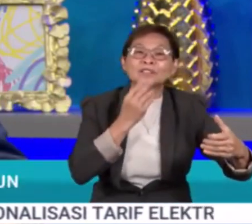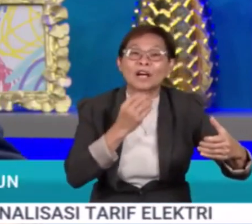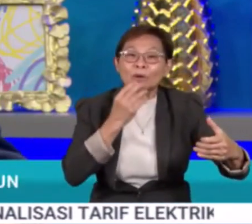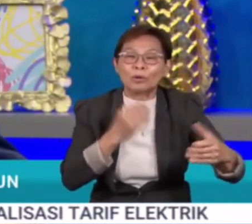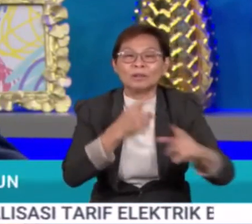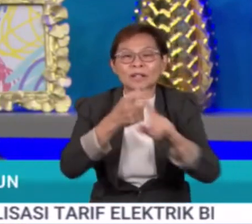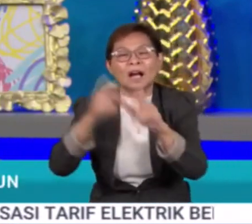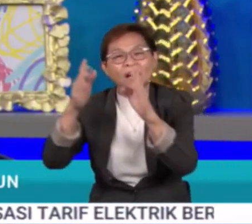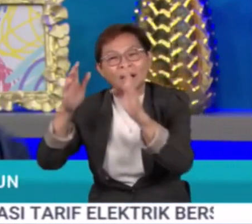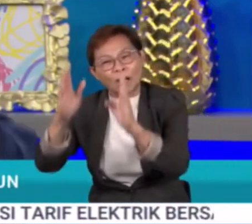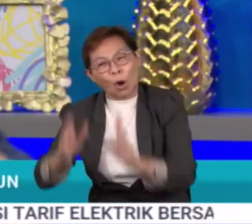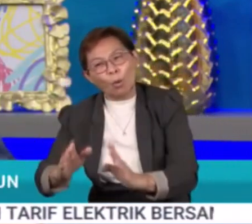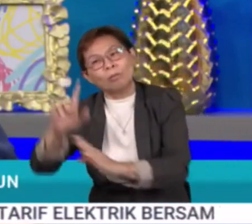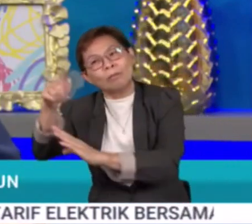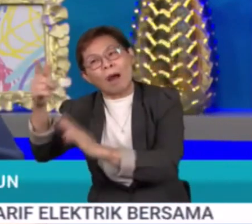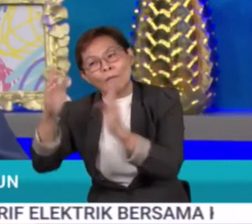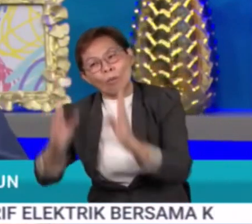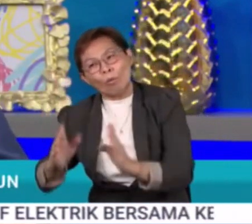daripada kaum-kaum yang lain.